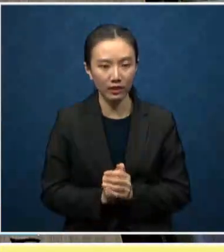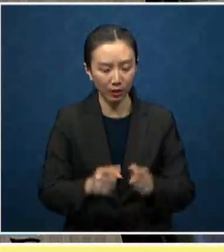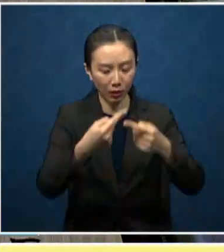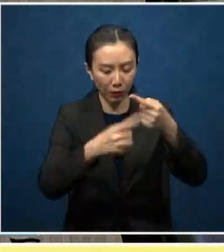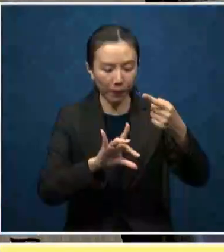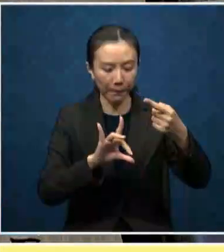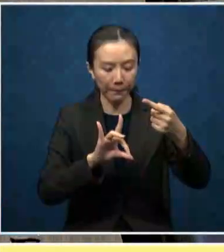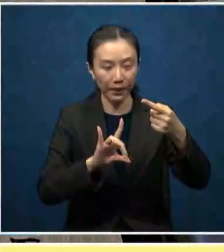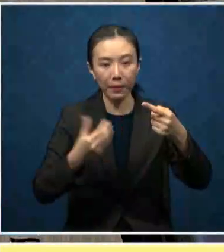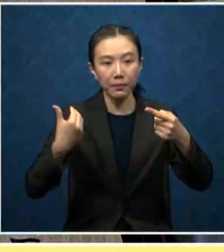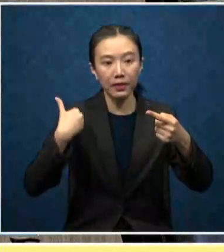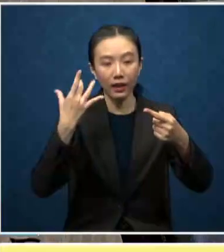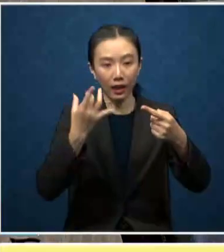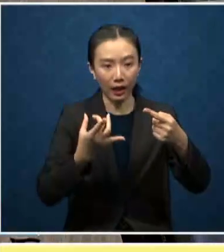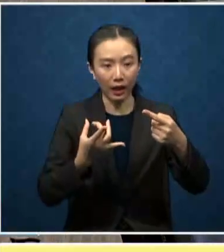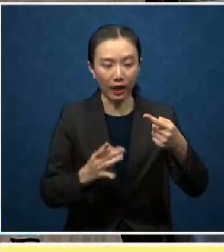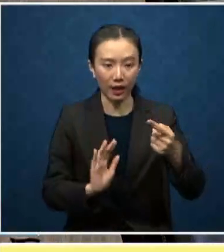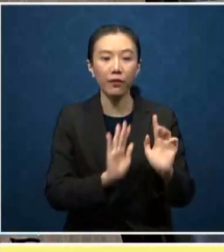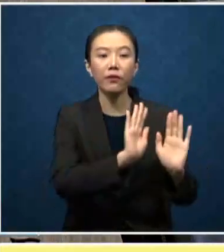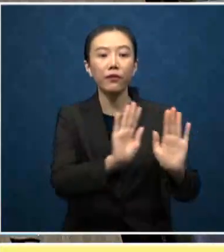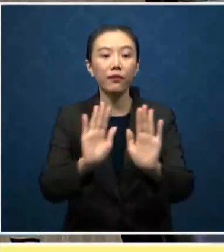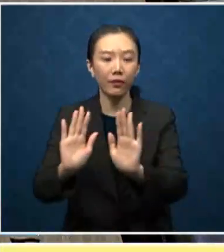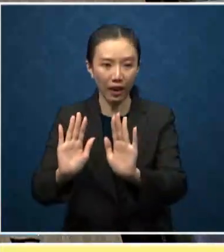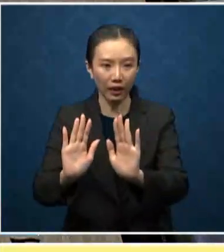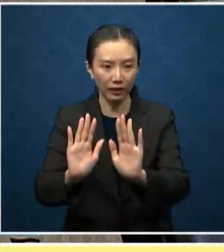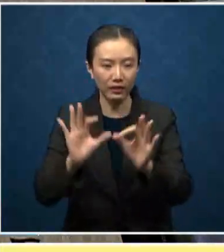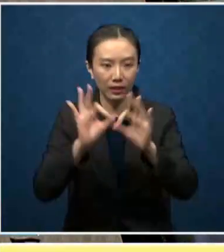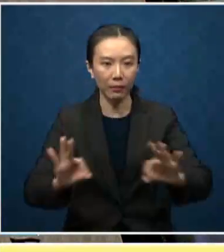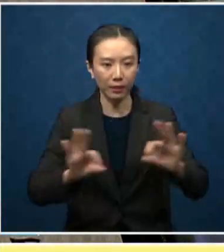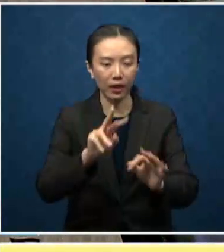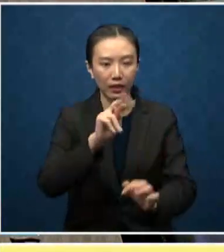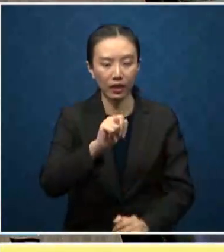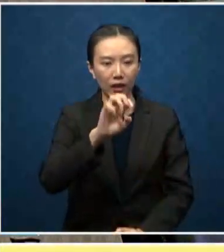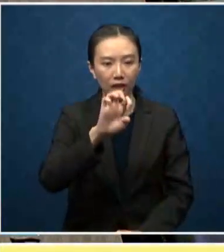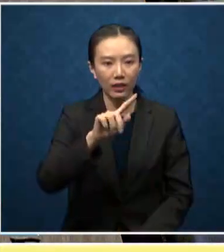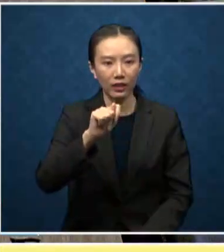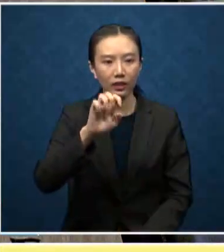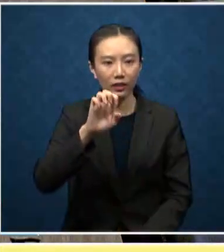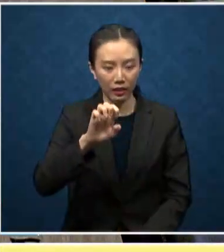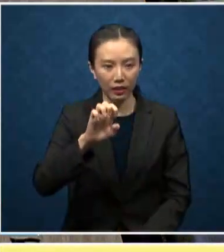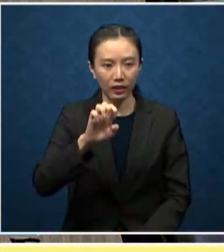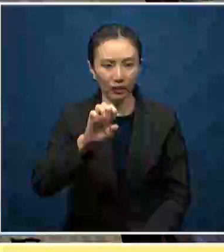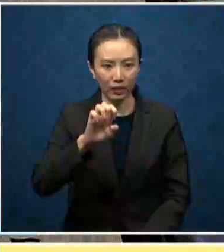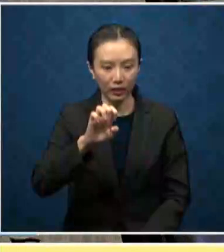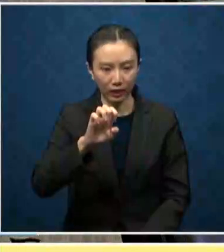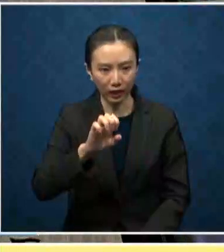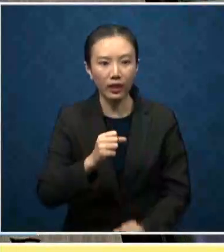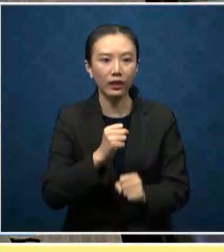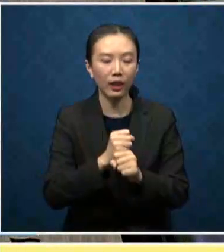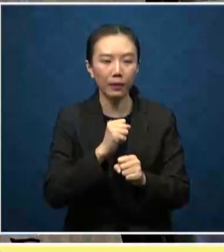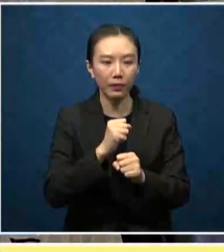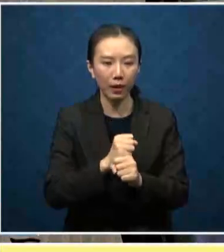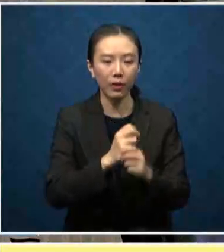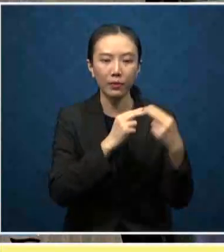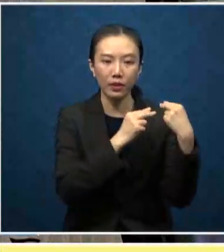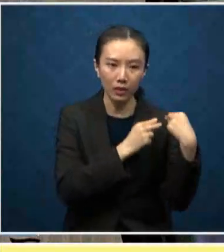เอาไว้มีอะไรบ้างครับผมฝากเอาไว้หลักนิติธรรมหลักความรับผิดชอบหลักความโปร่งใส